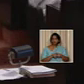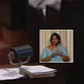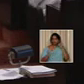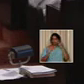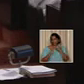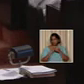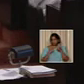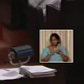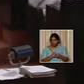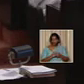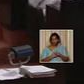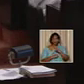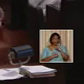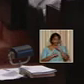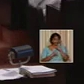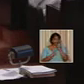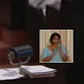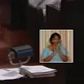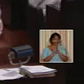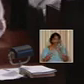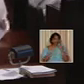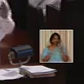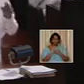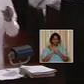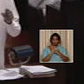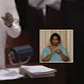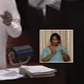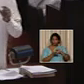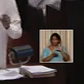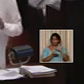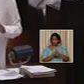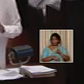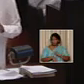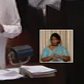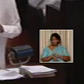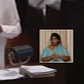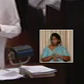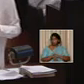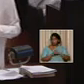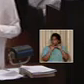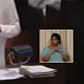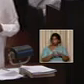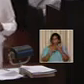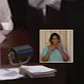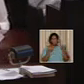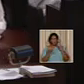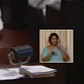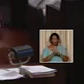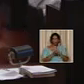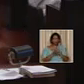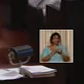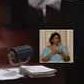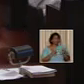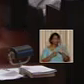සංවේදී අධිකරණ කරුණු කණනාවක් තීන්දු කරන්නට යෙදී තිබෙන මොහොතක මෙවන් භෝජන සංග්‍රහයක්